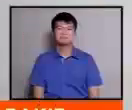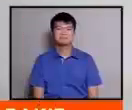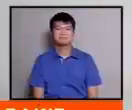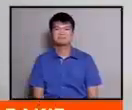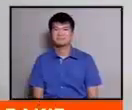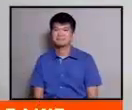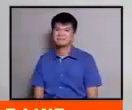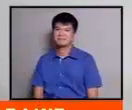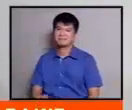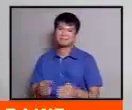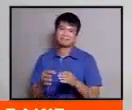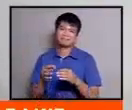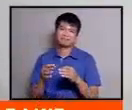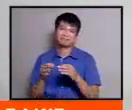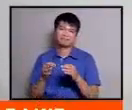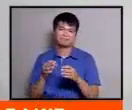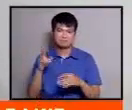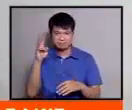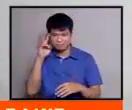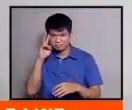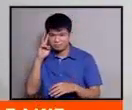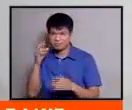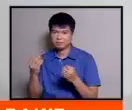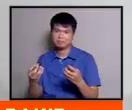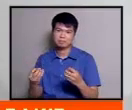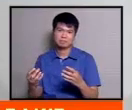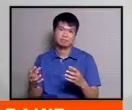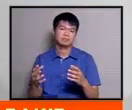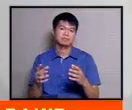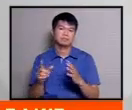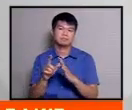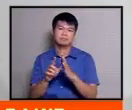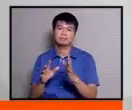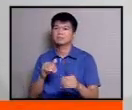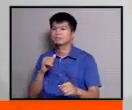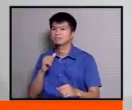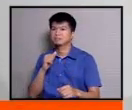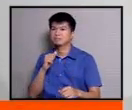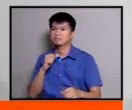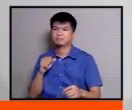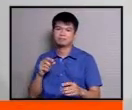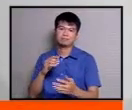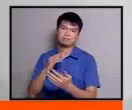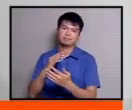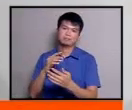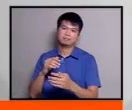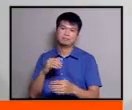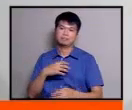Sa pahayag naman ni Velasco, sinabi niyang maraming mambabatas ang tutol sa term sharing. Mauuwi lang daw kasi ito sa